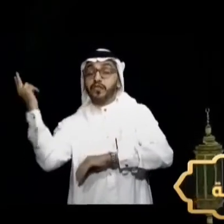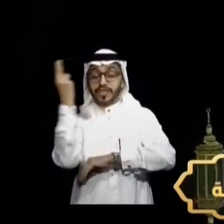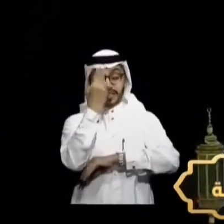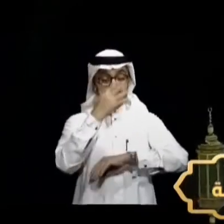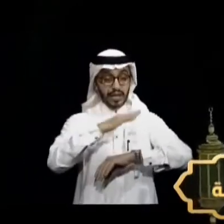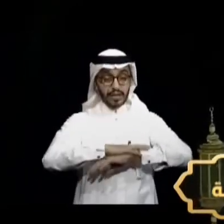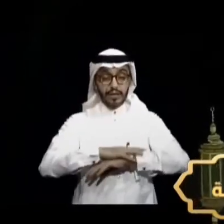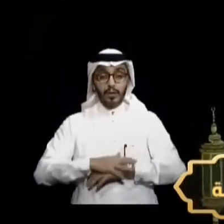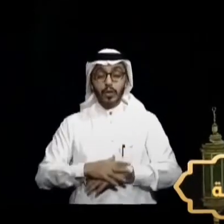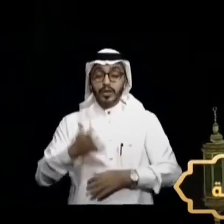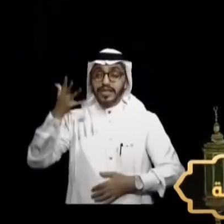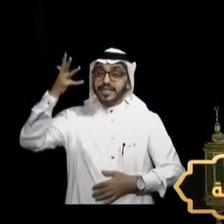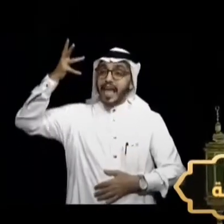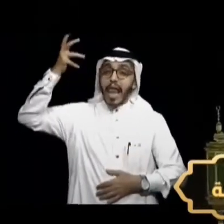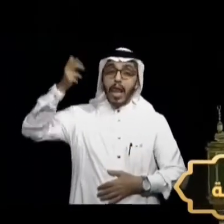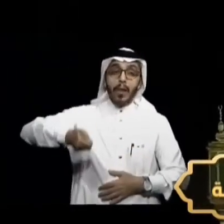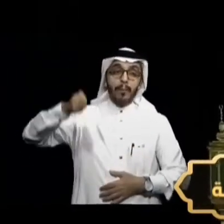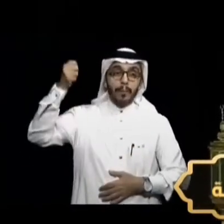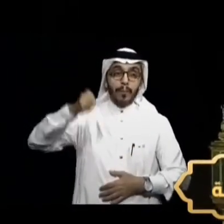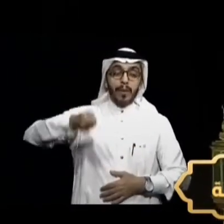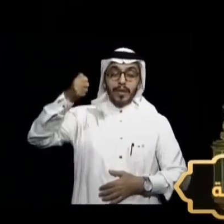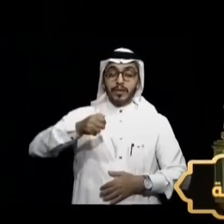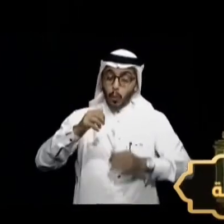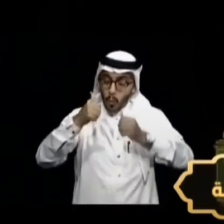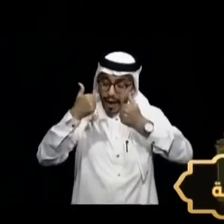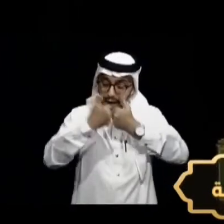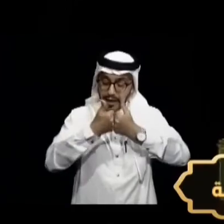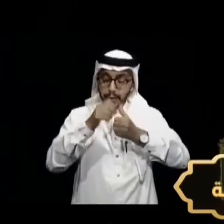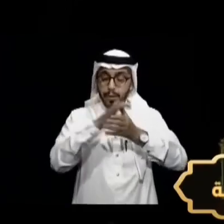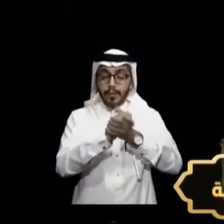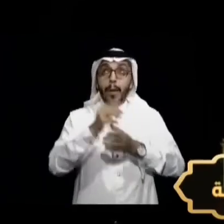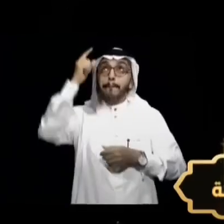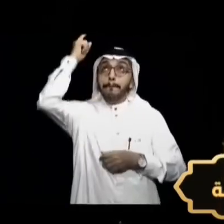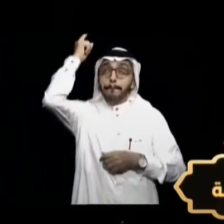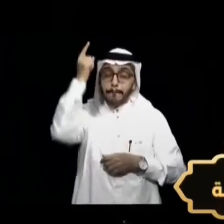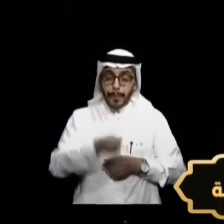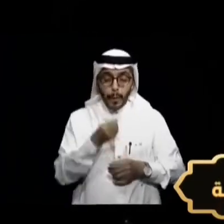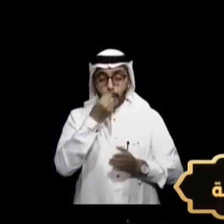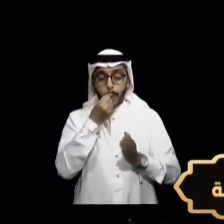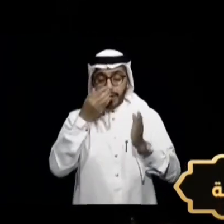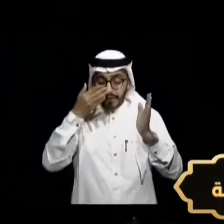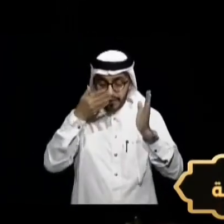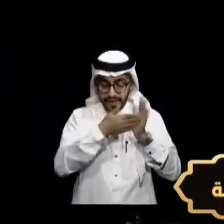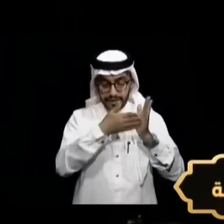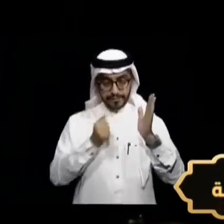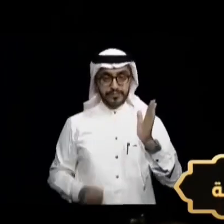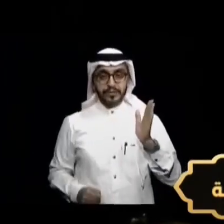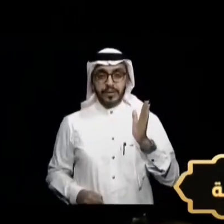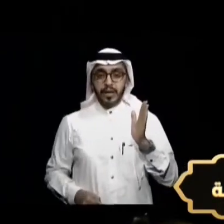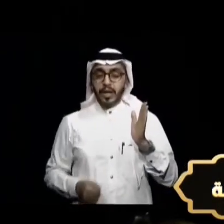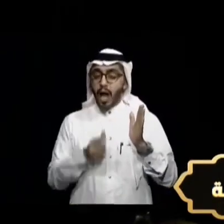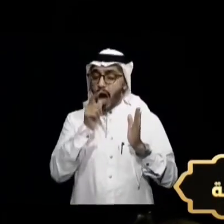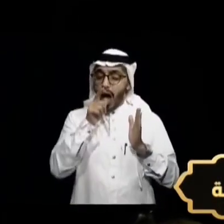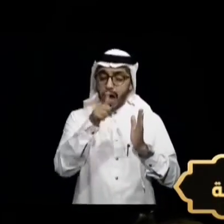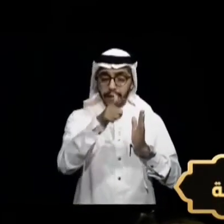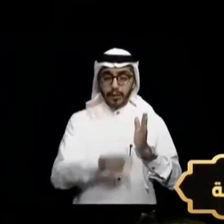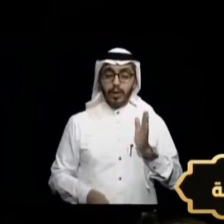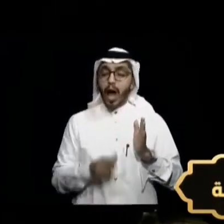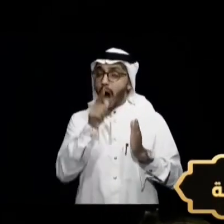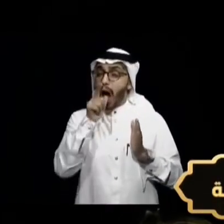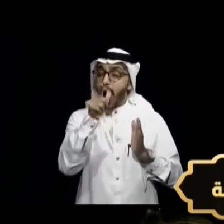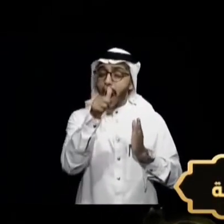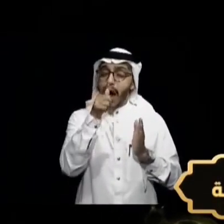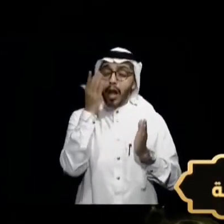خصاله، صلوا عليه وآله كما أمركم بذلك ربكم جل في علاه، فقال تعالى